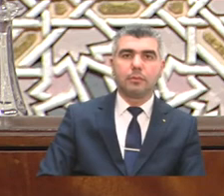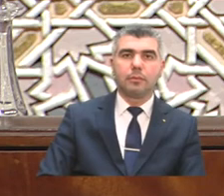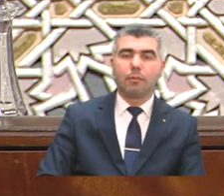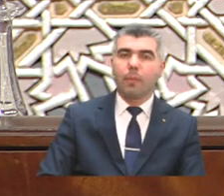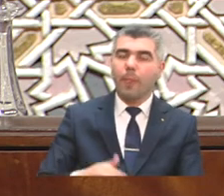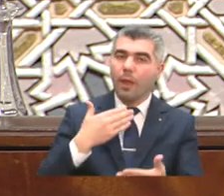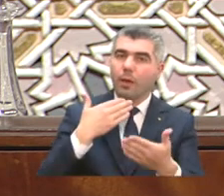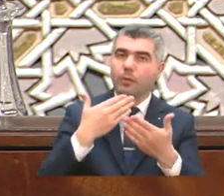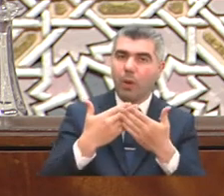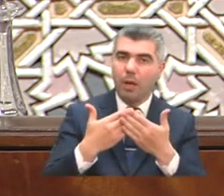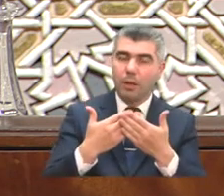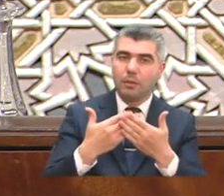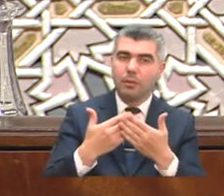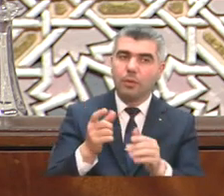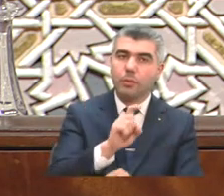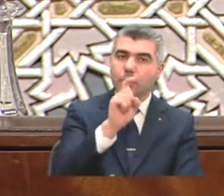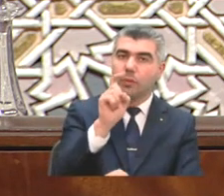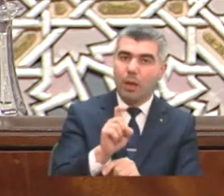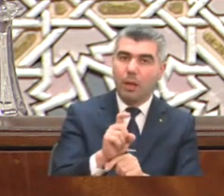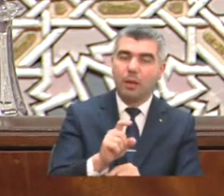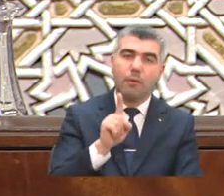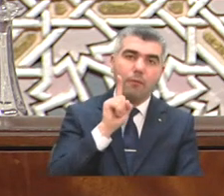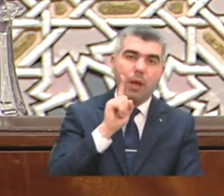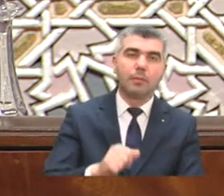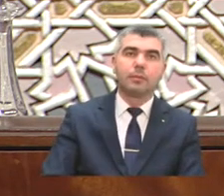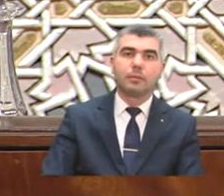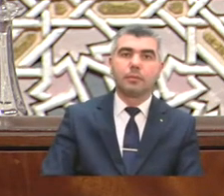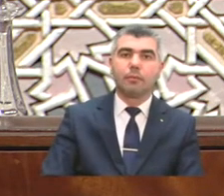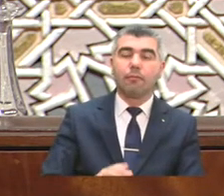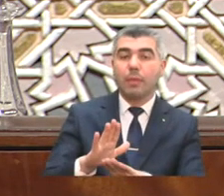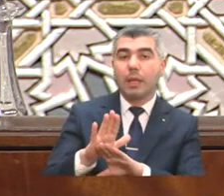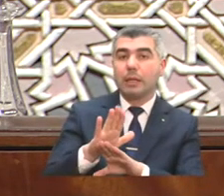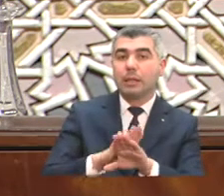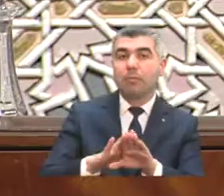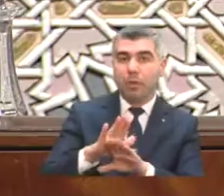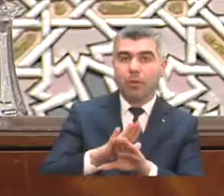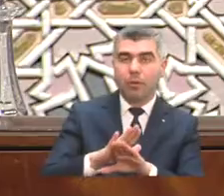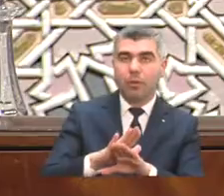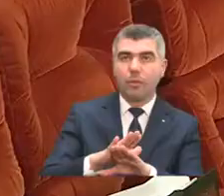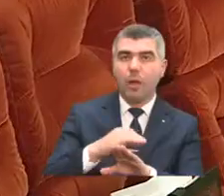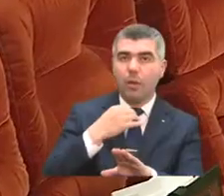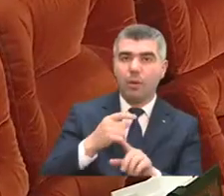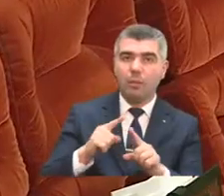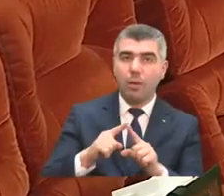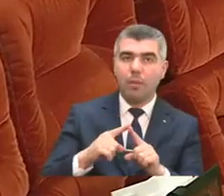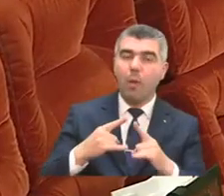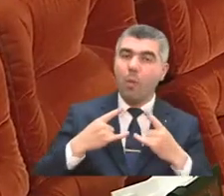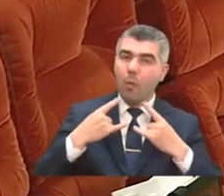شكرا سيدة النائبة على هذا السؤال. إذا سمحتي غادي نتكلم على السلامة الطرقية